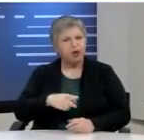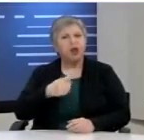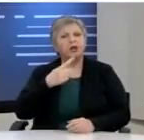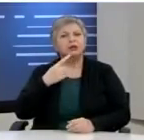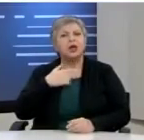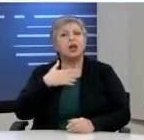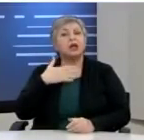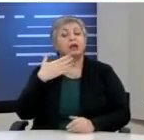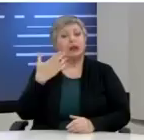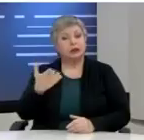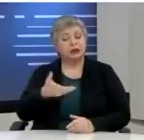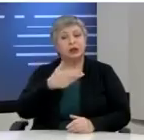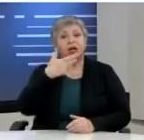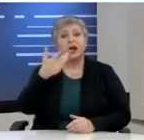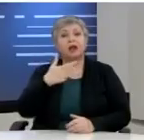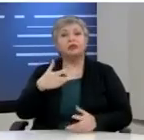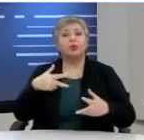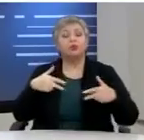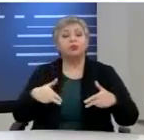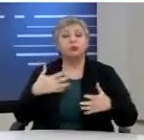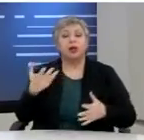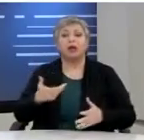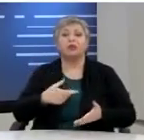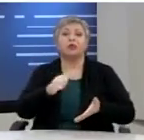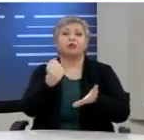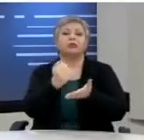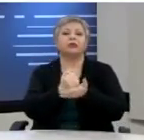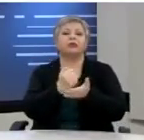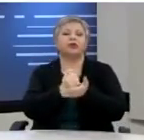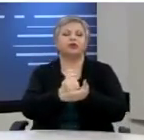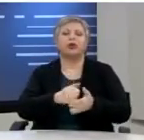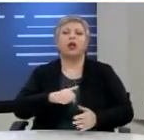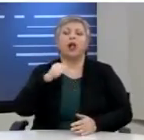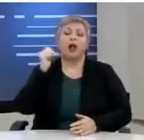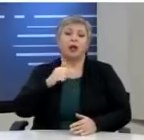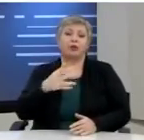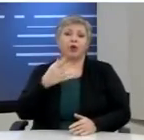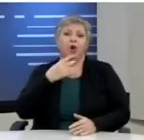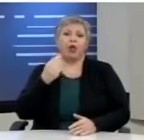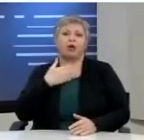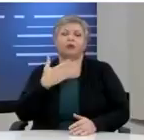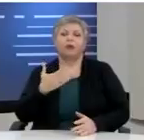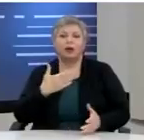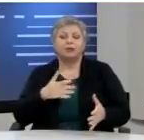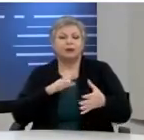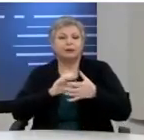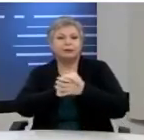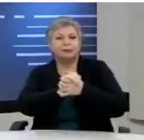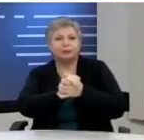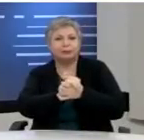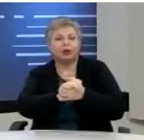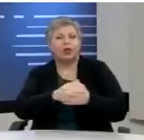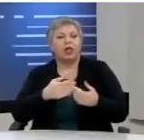να αποθαρρύνουμε ανάλογες ενέργειες που κινούν βία και μίσος ή εχθρότητα του ενός έναντι του άλλου και στις δύο